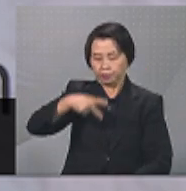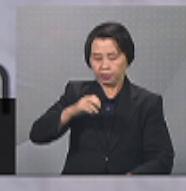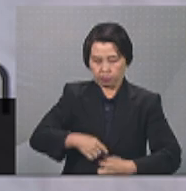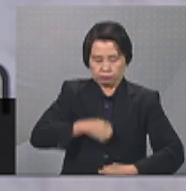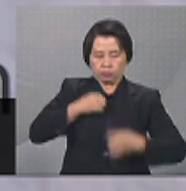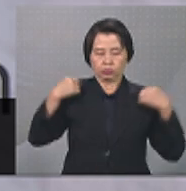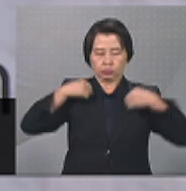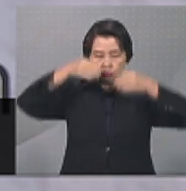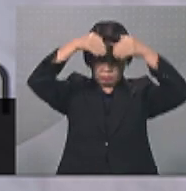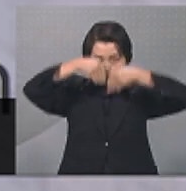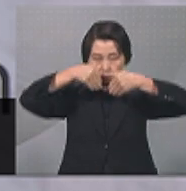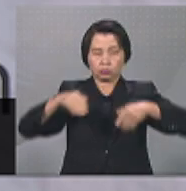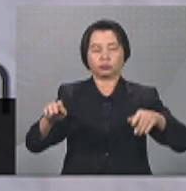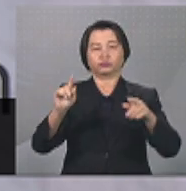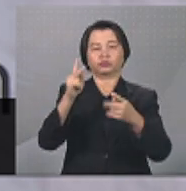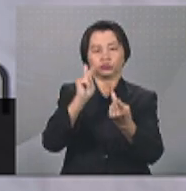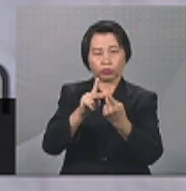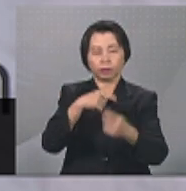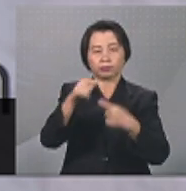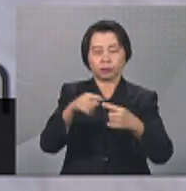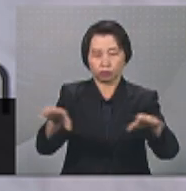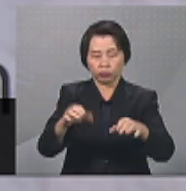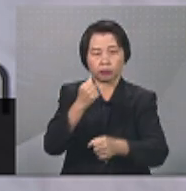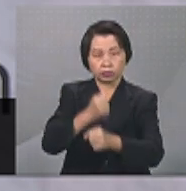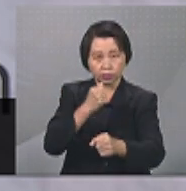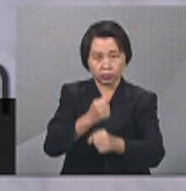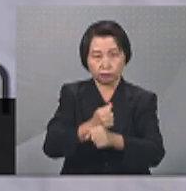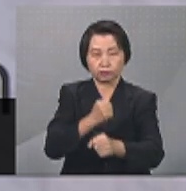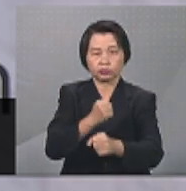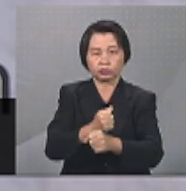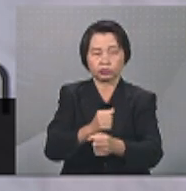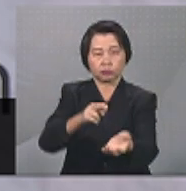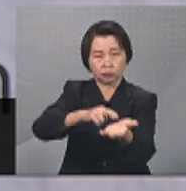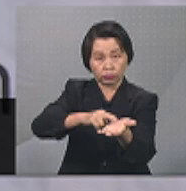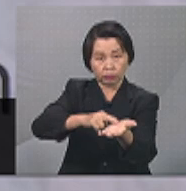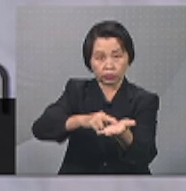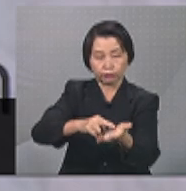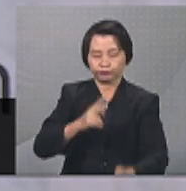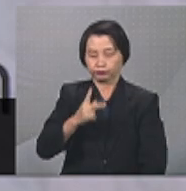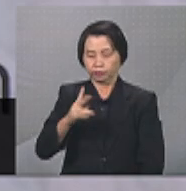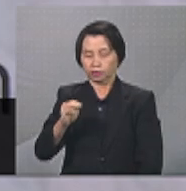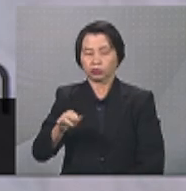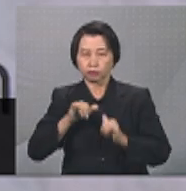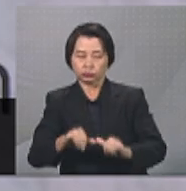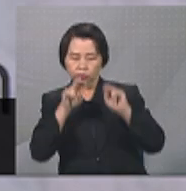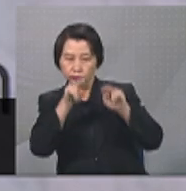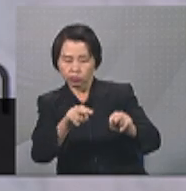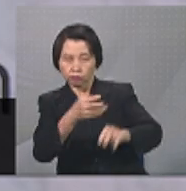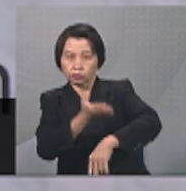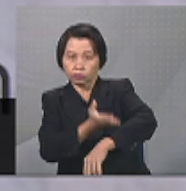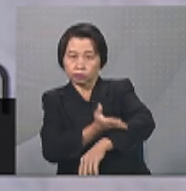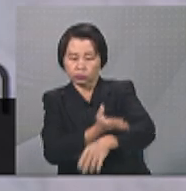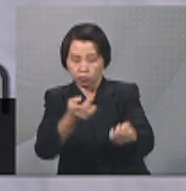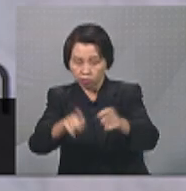sesuai apabila melaksanakan sebarang prosedur klinikal. Kementerian Kesihatan akan terus memantau perkembangan